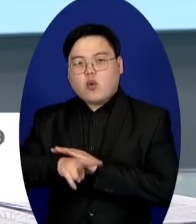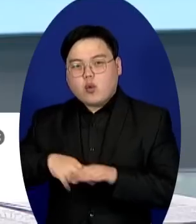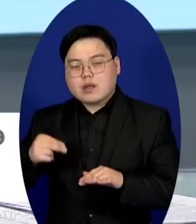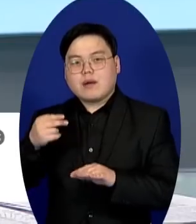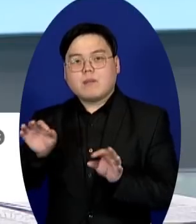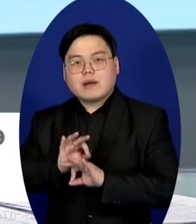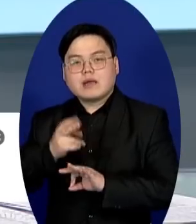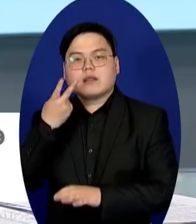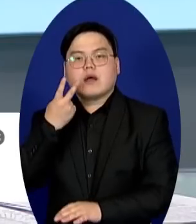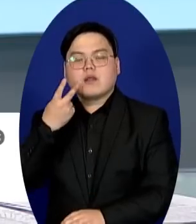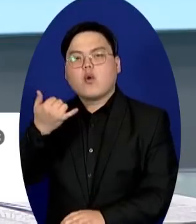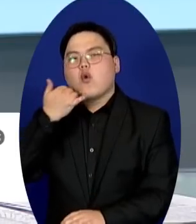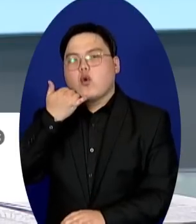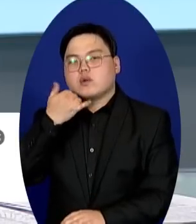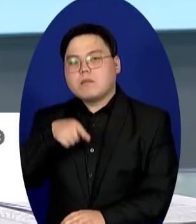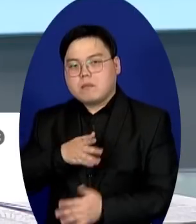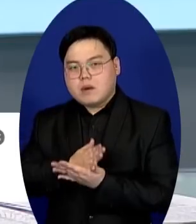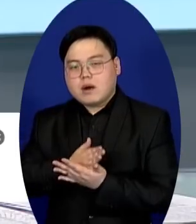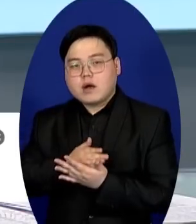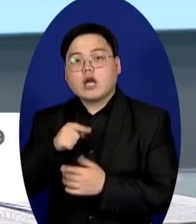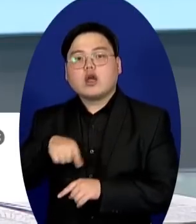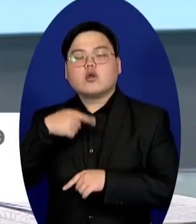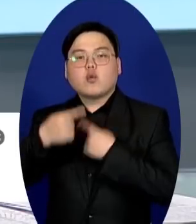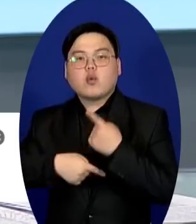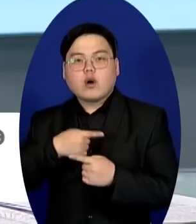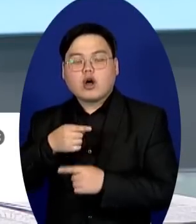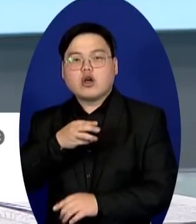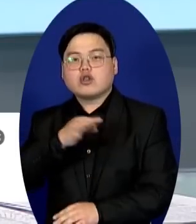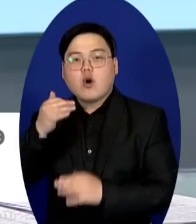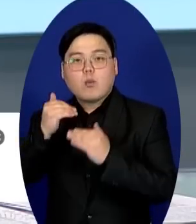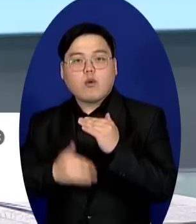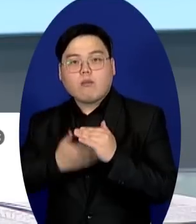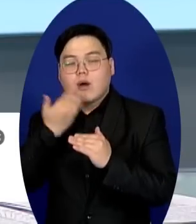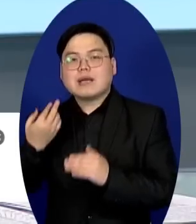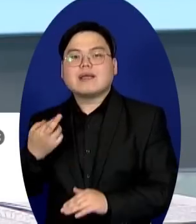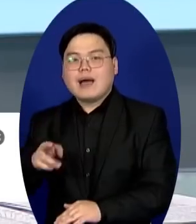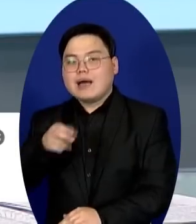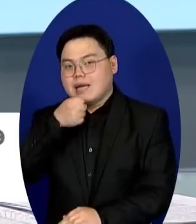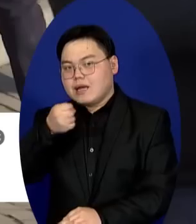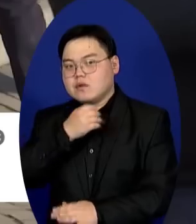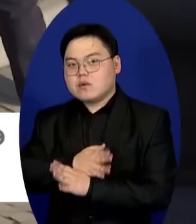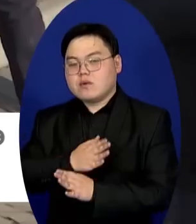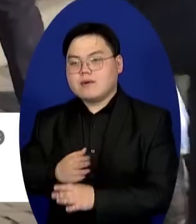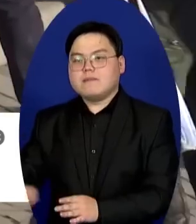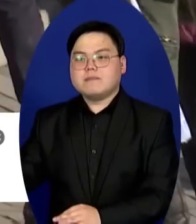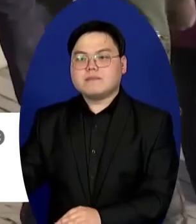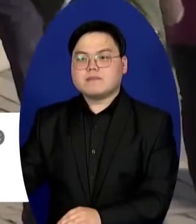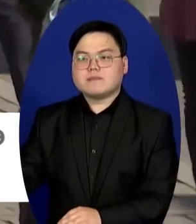хувь нь гар утсаа идэх байна. За энэ төрлийн гэмтэргийн тоо буурахгүй байгаагийн шалтгааныг тодорхойллаа.